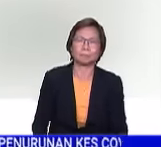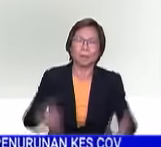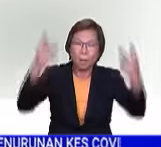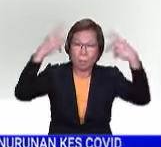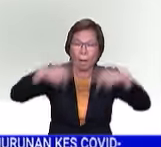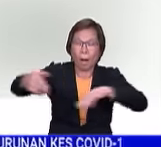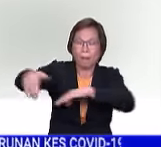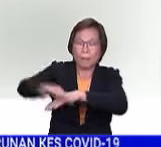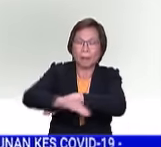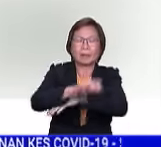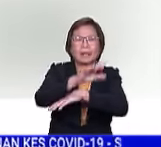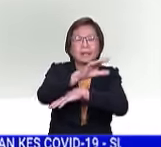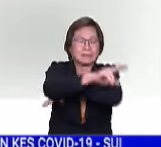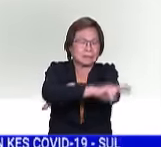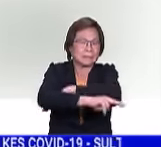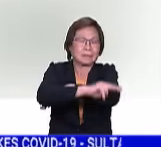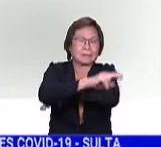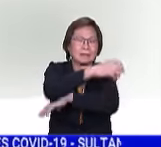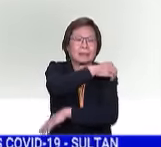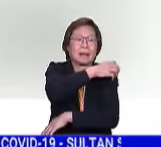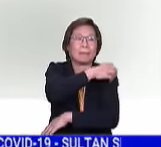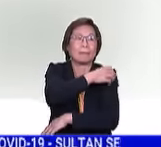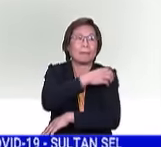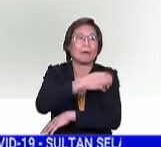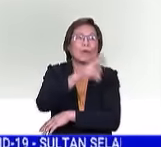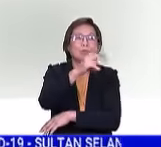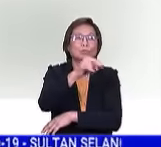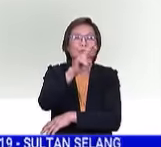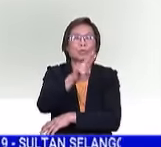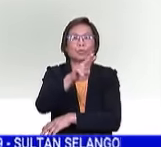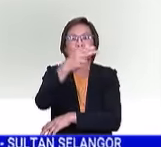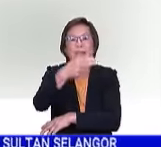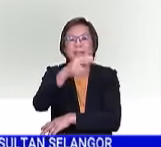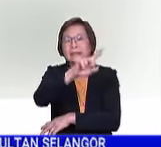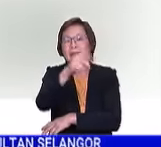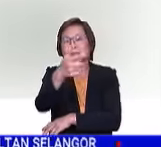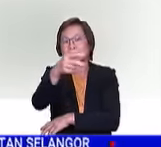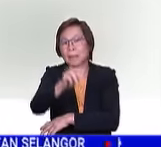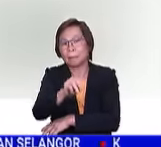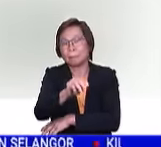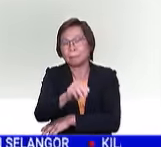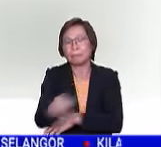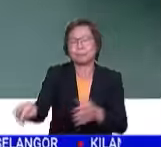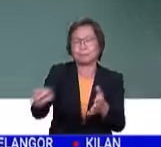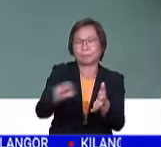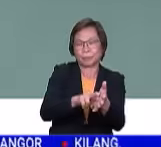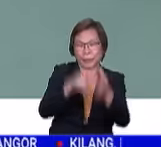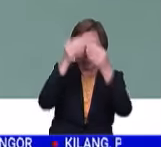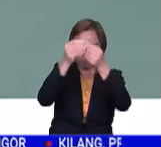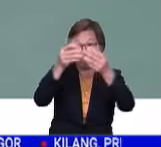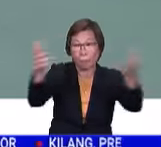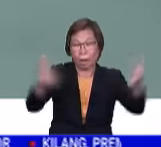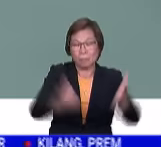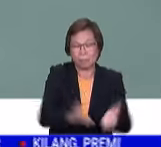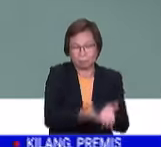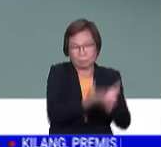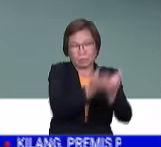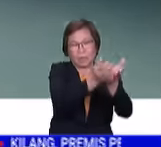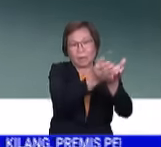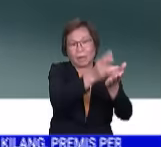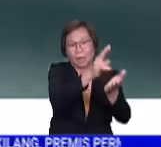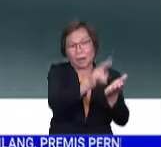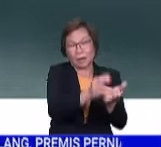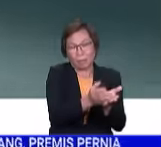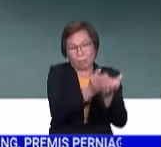Pengarah Maritim Negeri Laksamana Pertama Maritim Nurul Hizam Zakaria menerusi kenyataan memaklumkan kapal MV